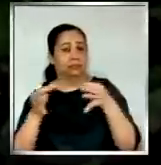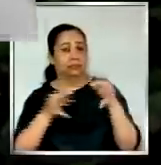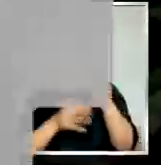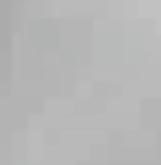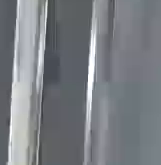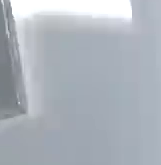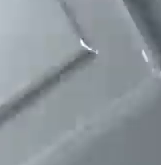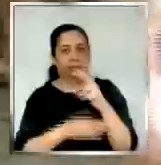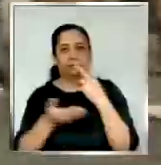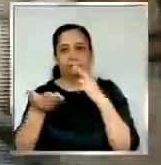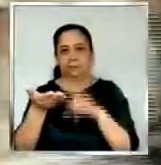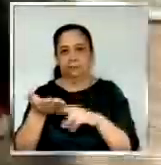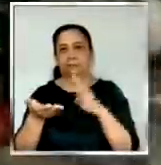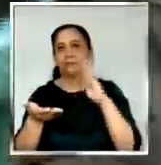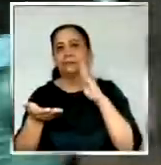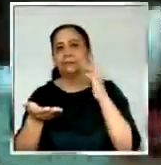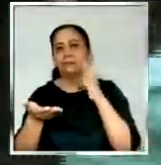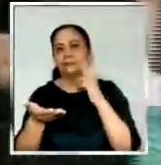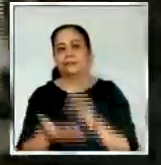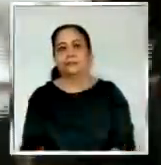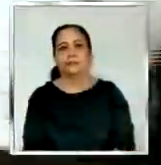Reyes.